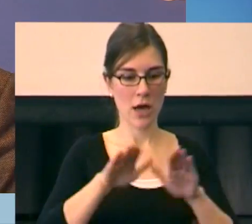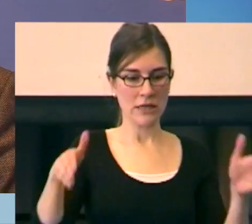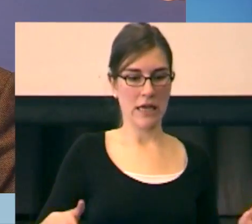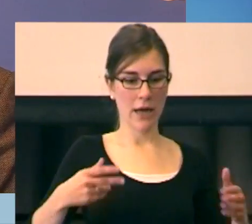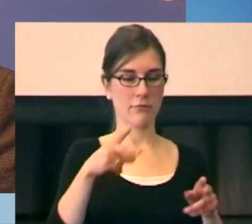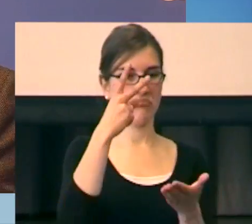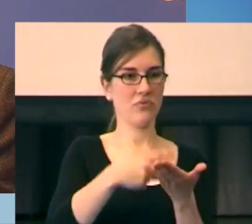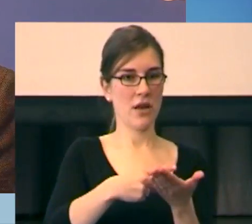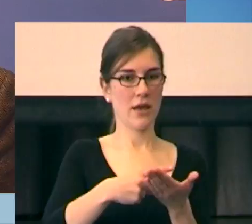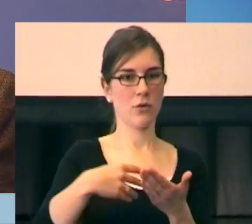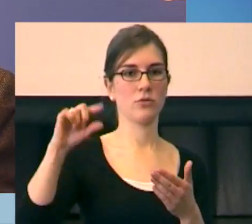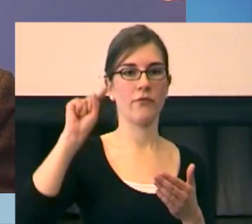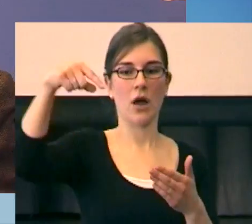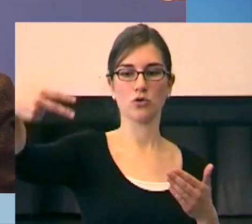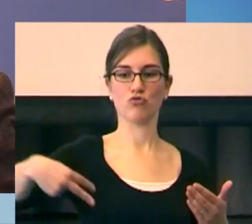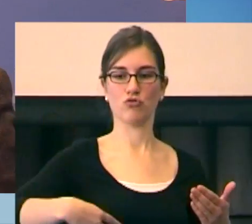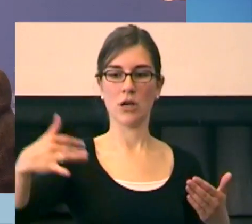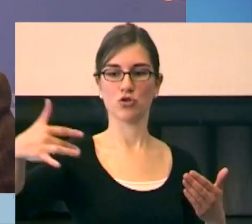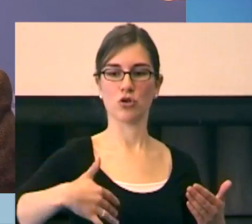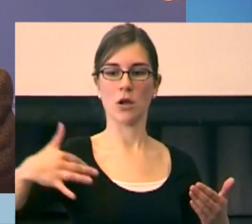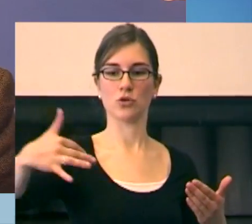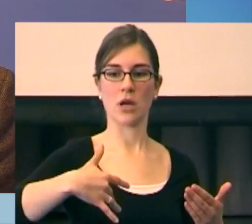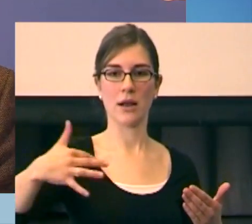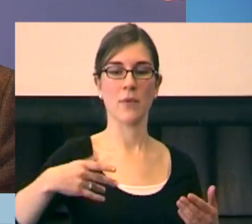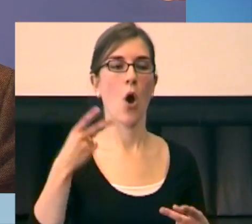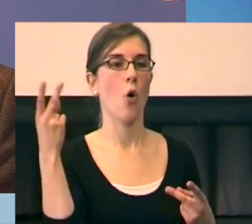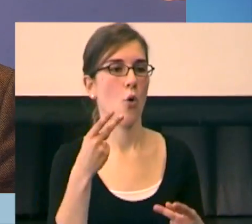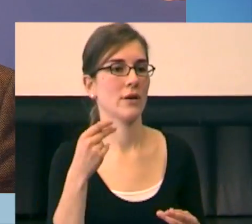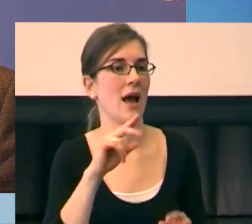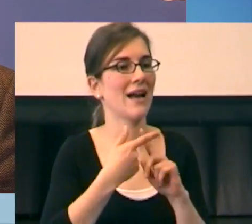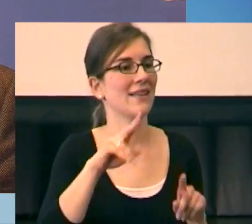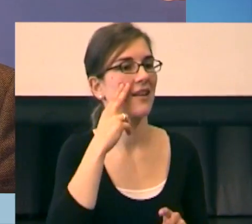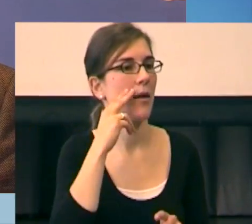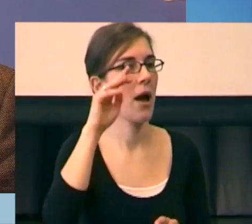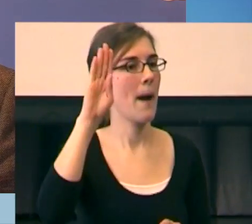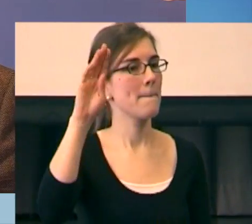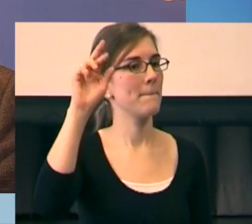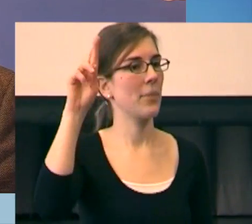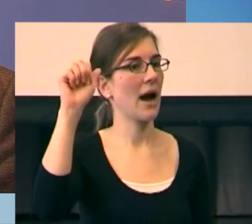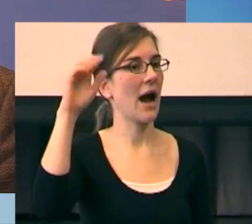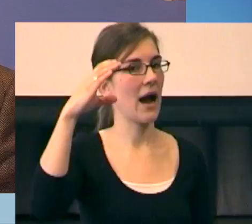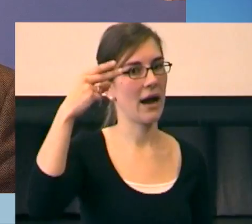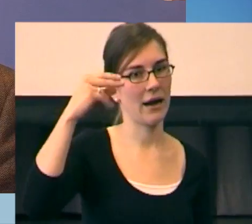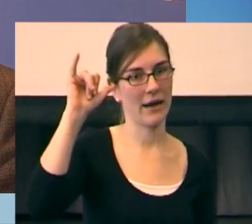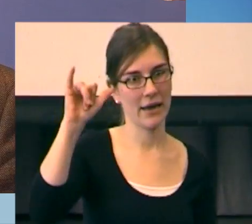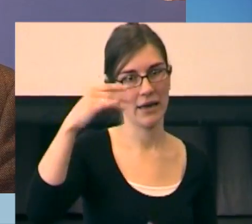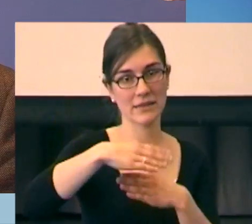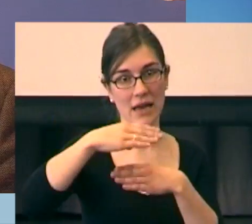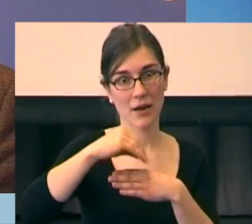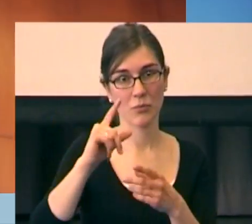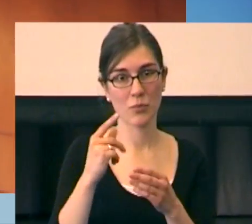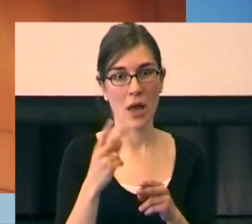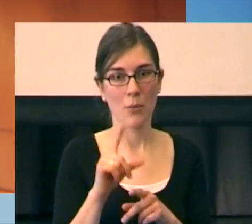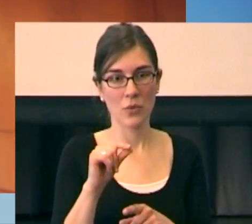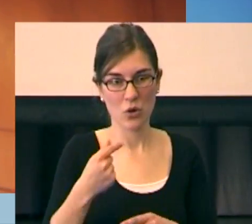die Strahlen und werden auf seine Prostata gebündelt. Oder die Brachytherapie, das heißt, es werden radioaktive Nadeln